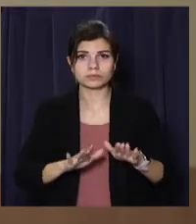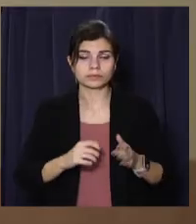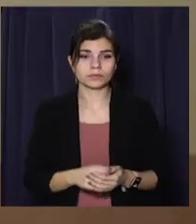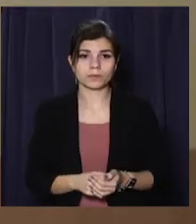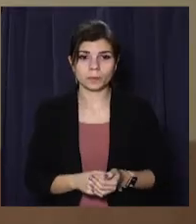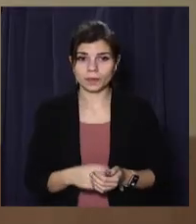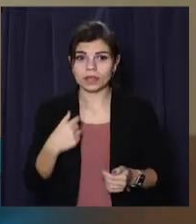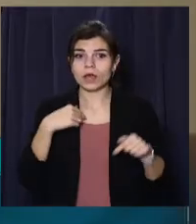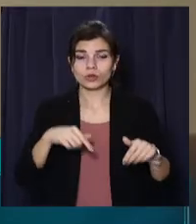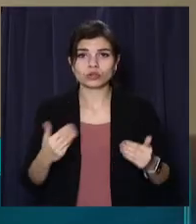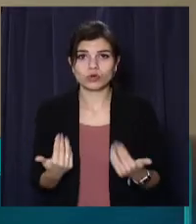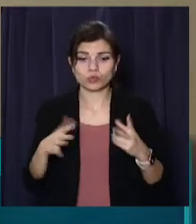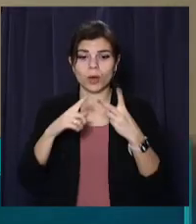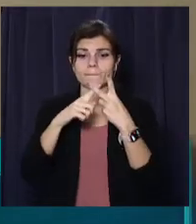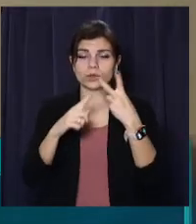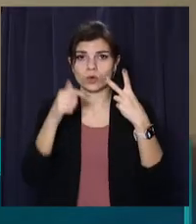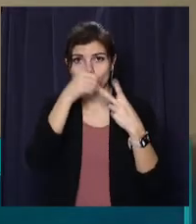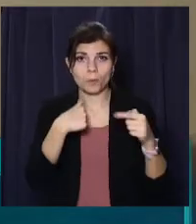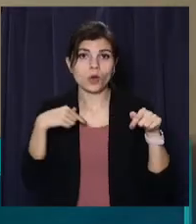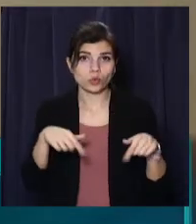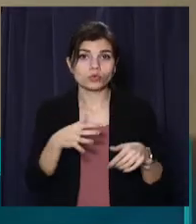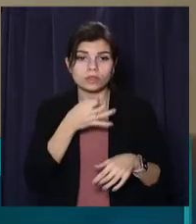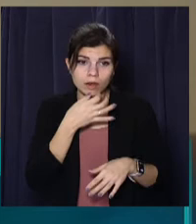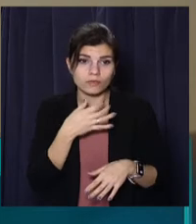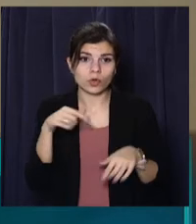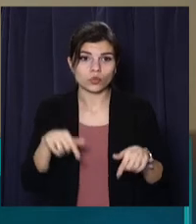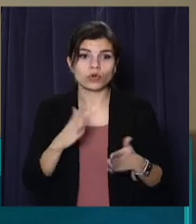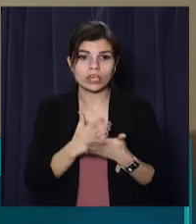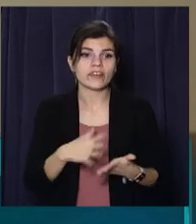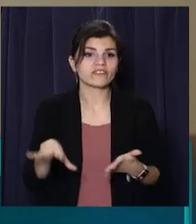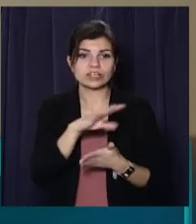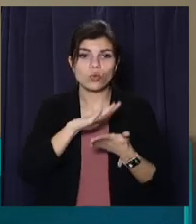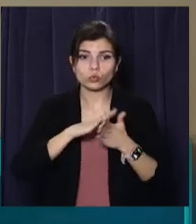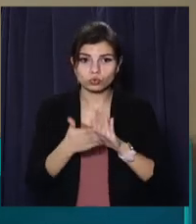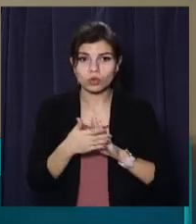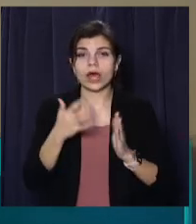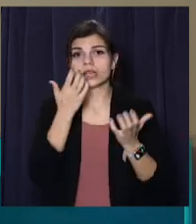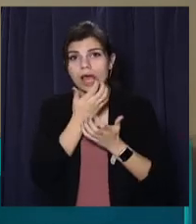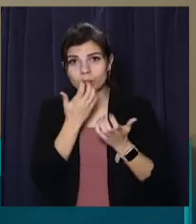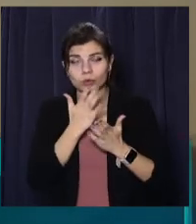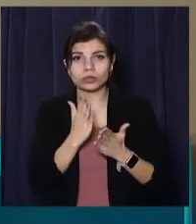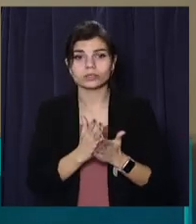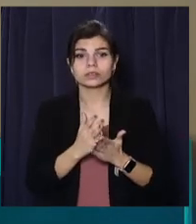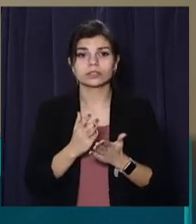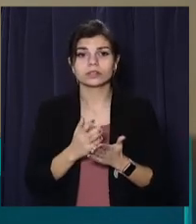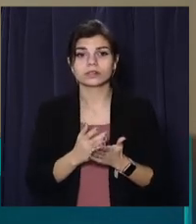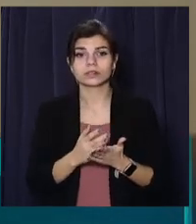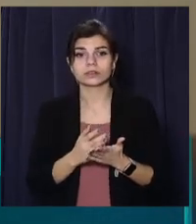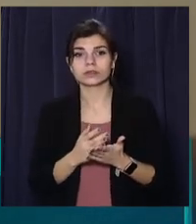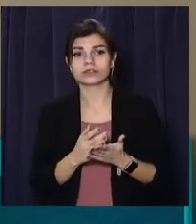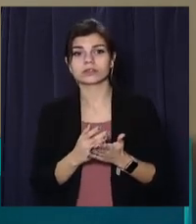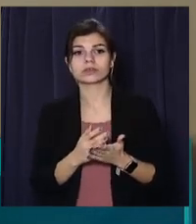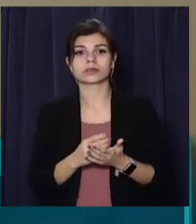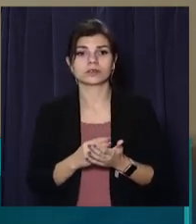Я тут живу 1,5 года, мне здесь нравится, здесь есть все условия, здесь тепло, есть, ну,